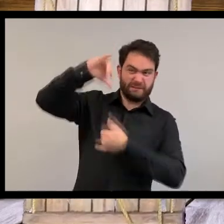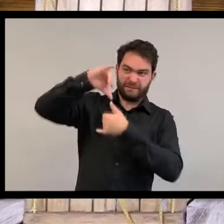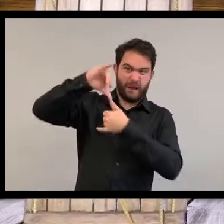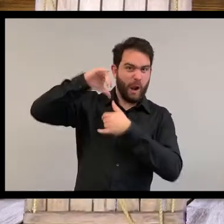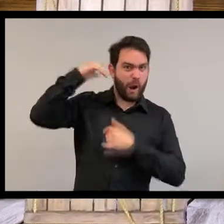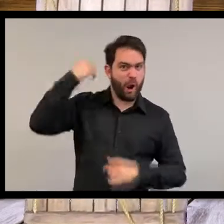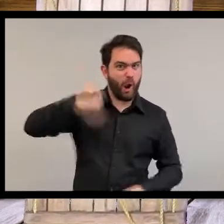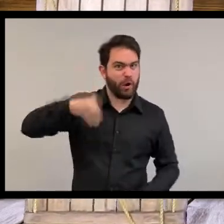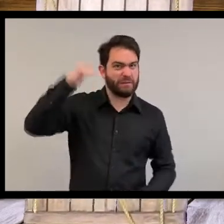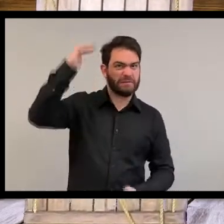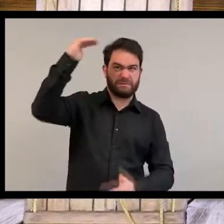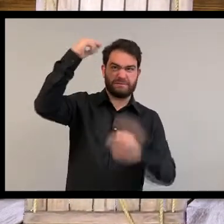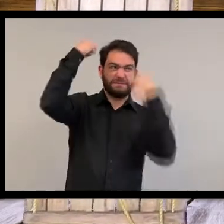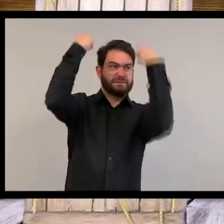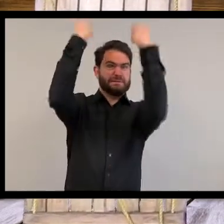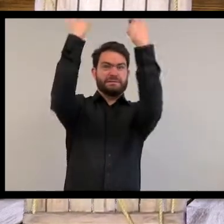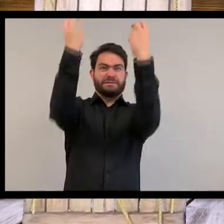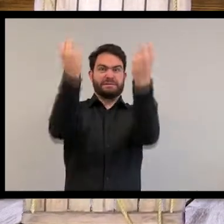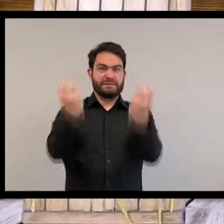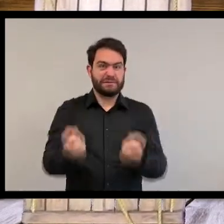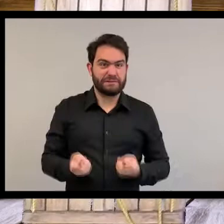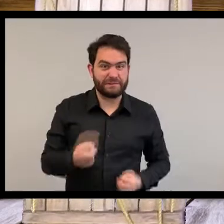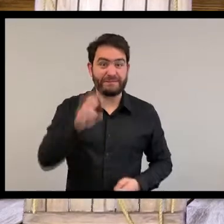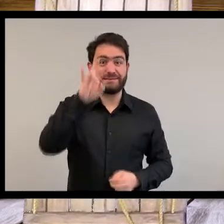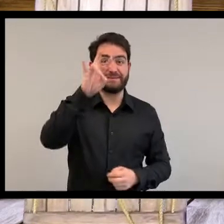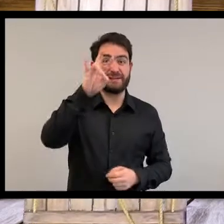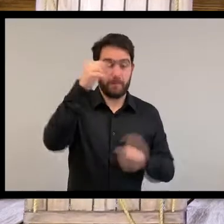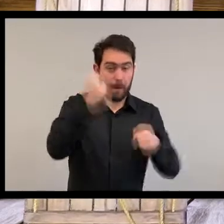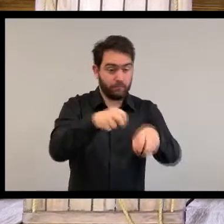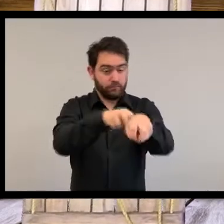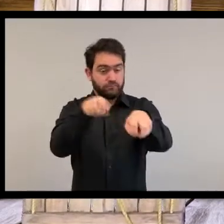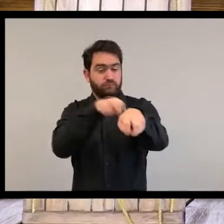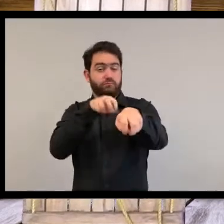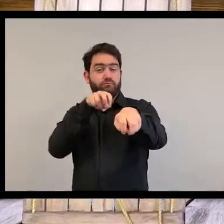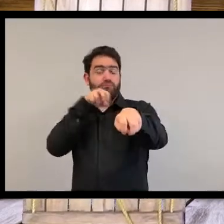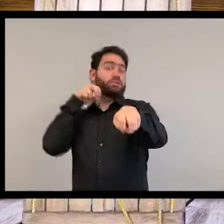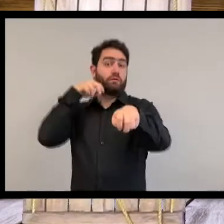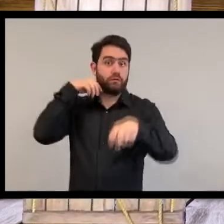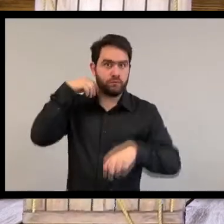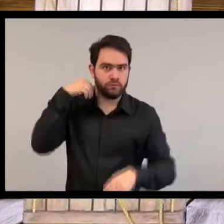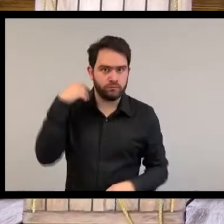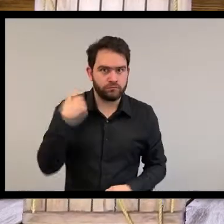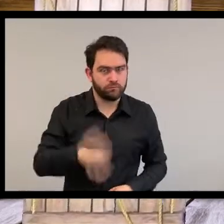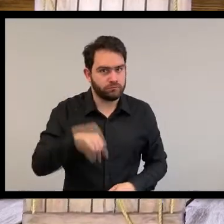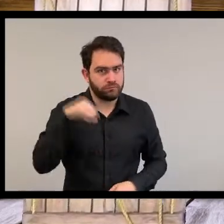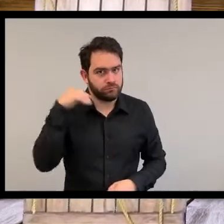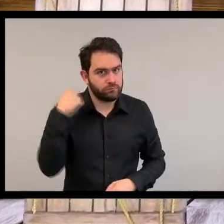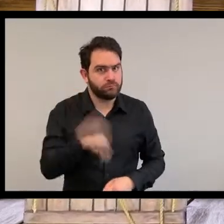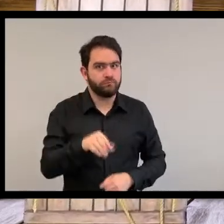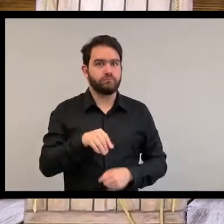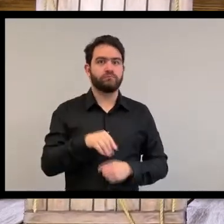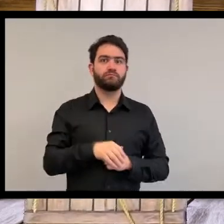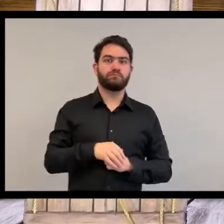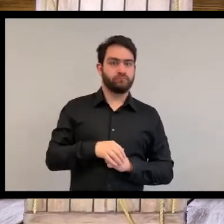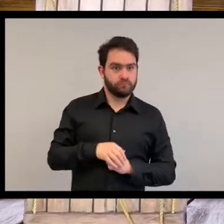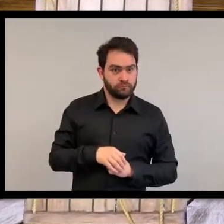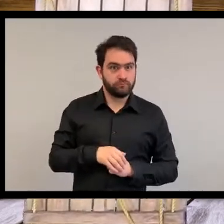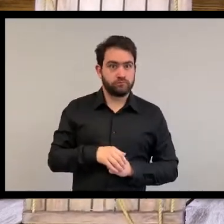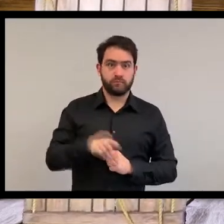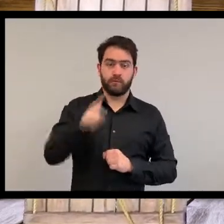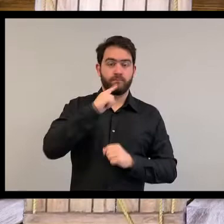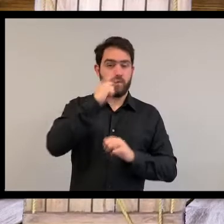véranda, elle est plus haute! » Plus haute! » Aussi haute que le doigt, elle a sept places! » « Six